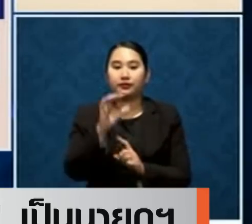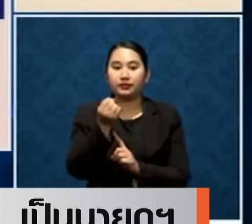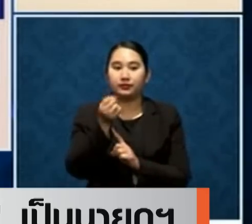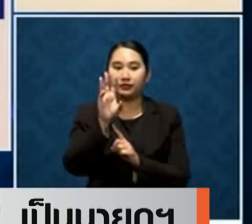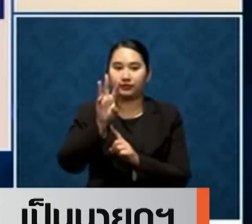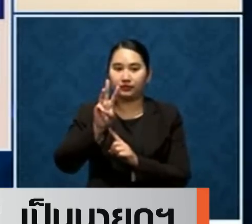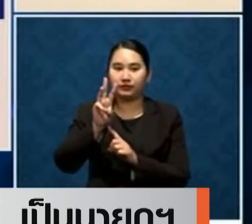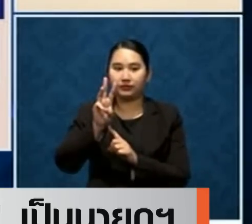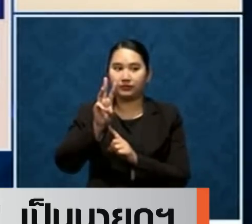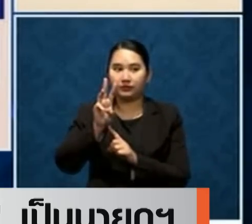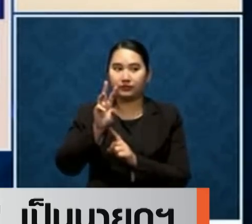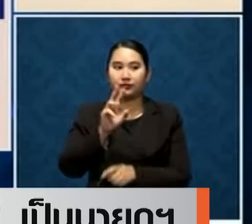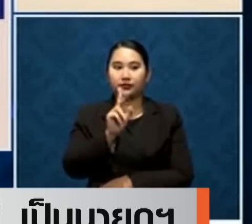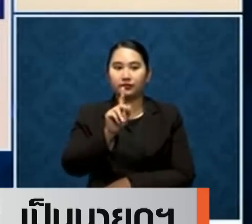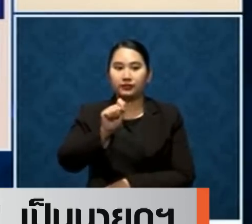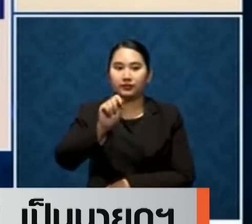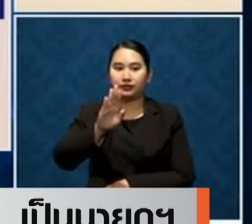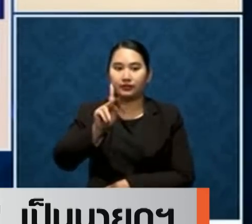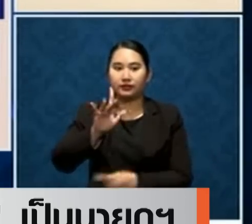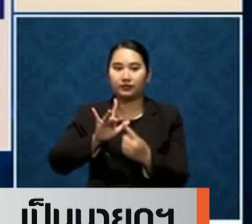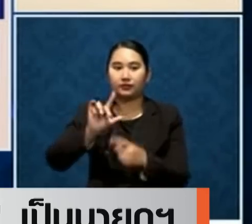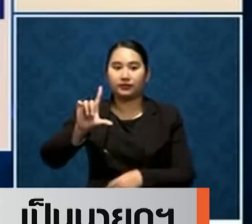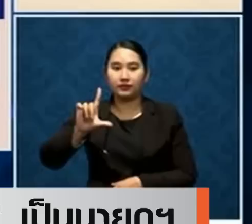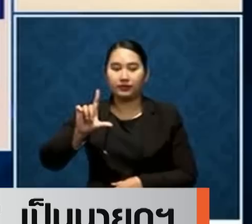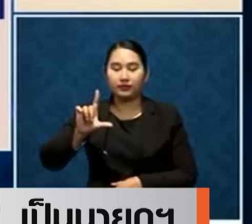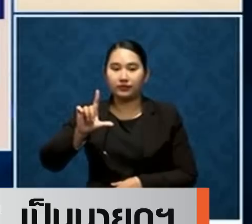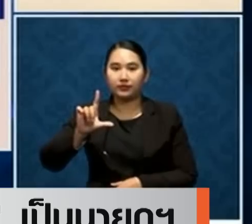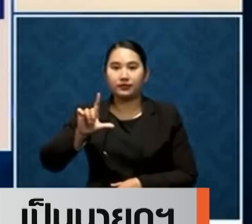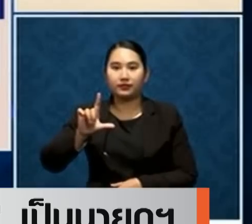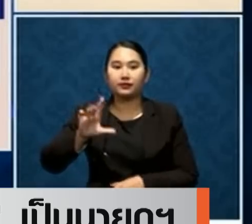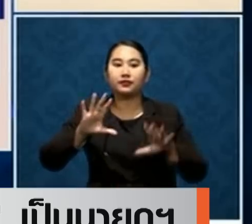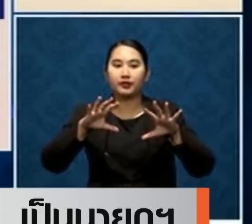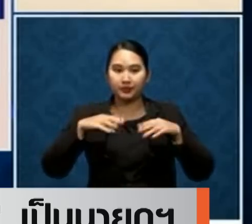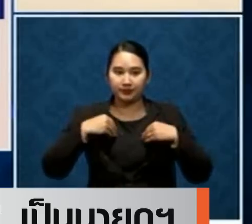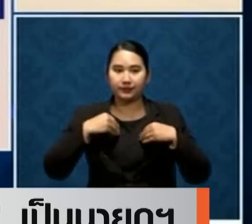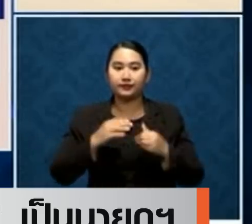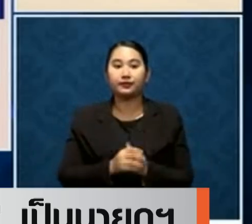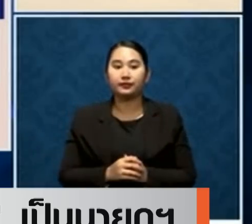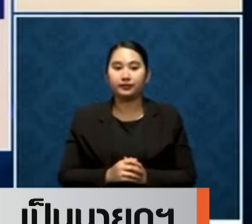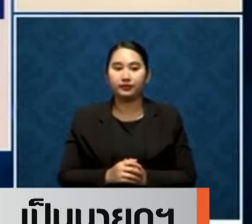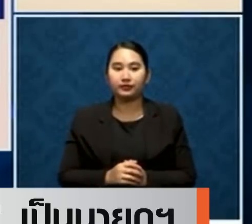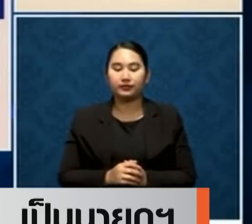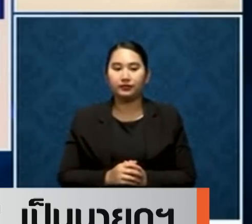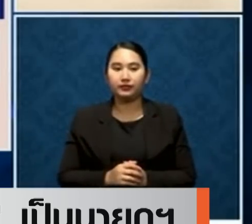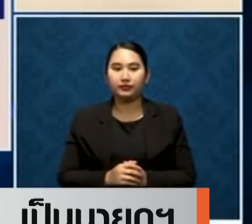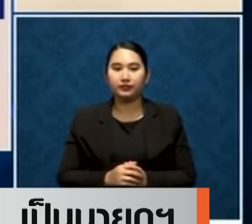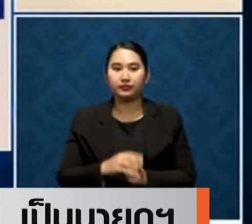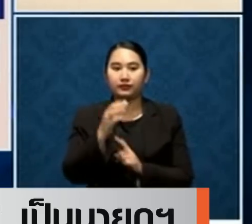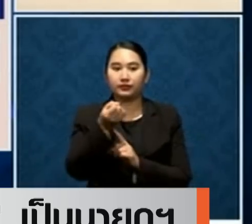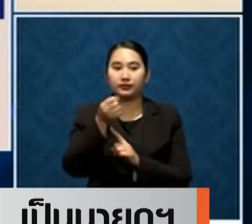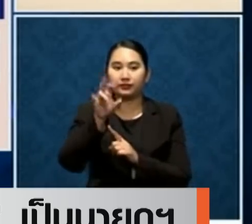16นางกอบกุลอาภากรณ์อยุธยา เห็นชอบค่ะ